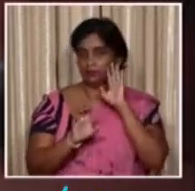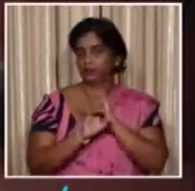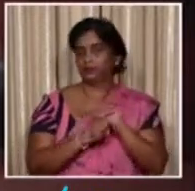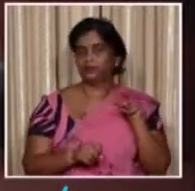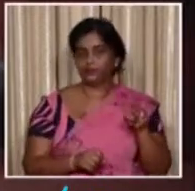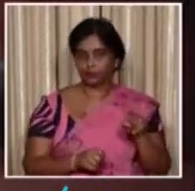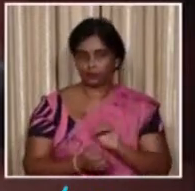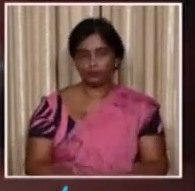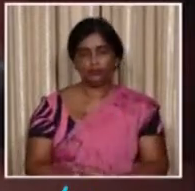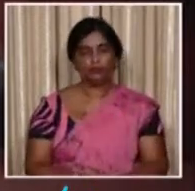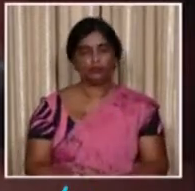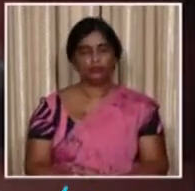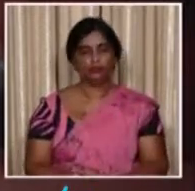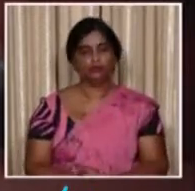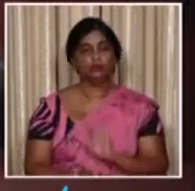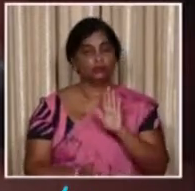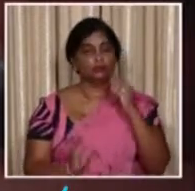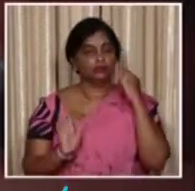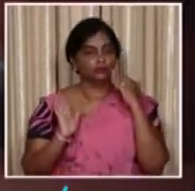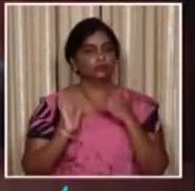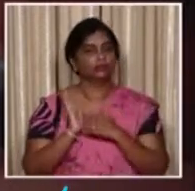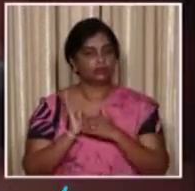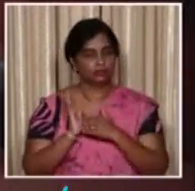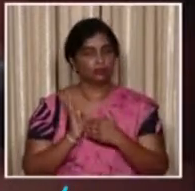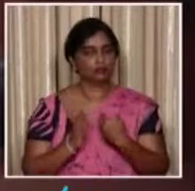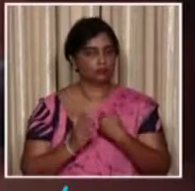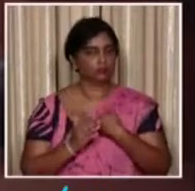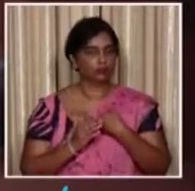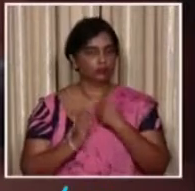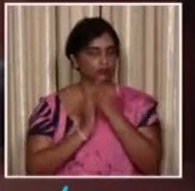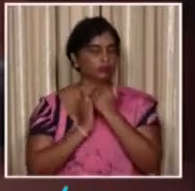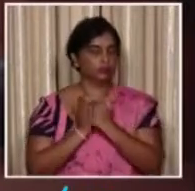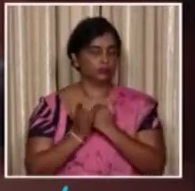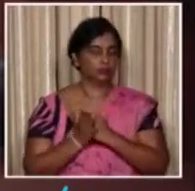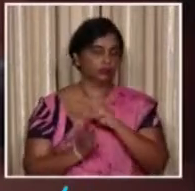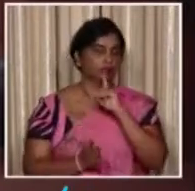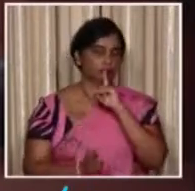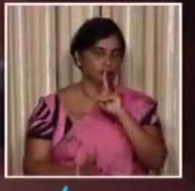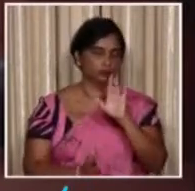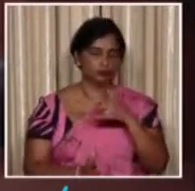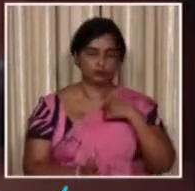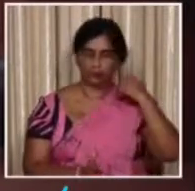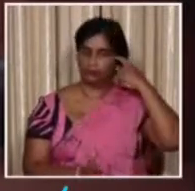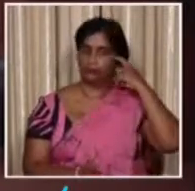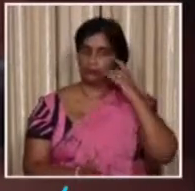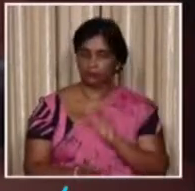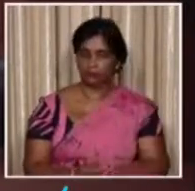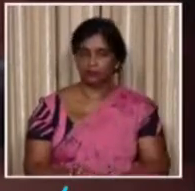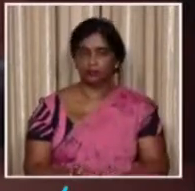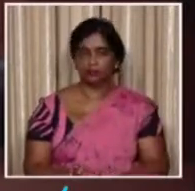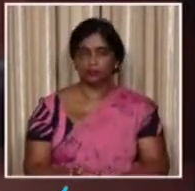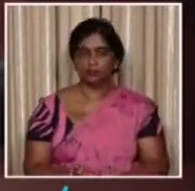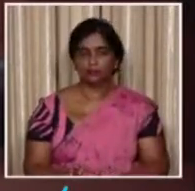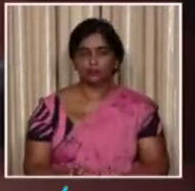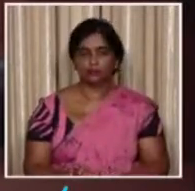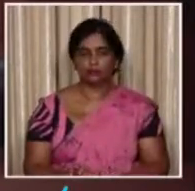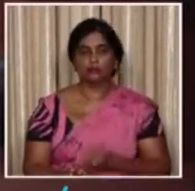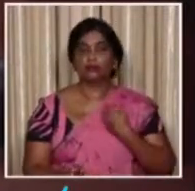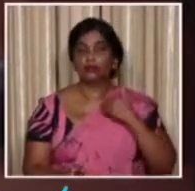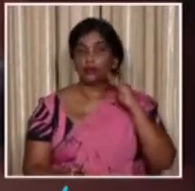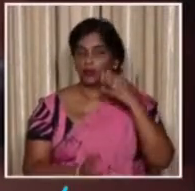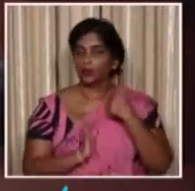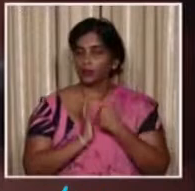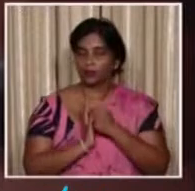प्रकाशकुत एनिसा ए पिलिबंदव अपे पत्ते यम करुणु कीपयक इदिरिपत् कल युतुय किला मम कल्पना करा विशेषयेन्म